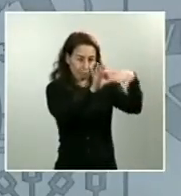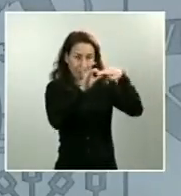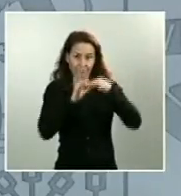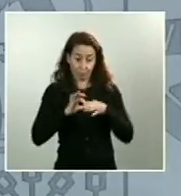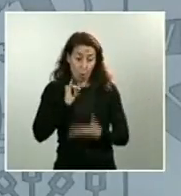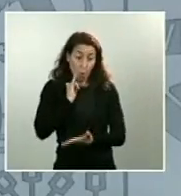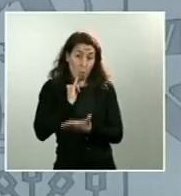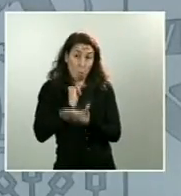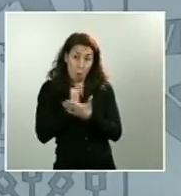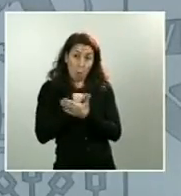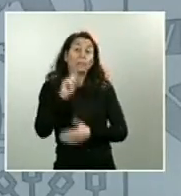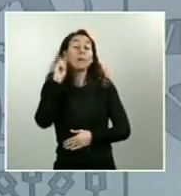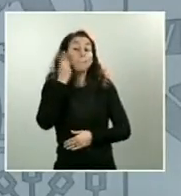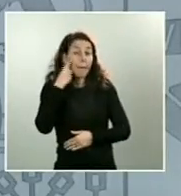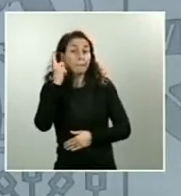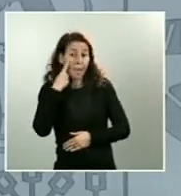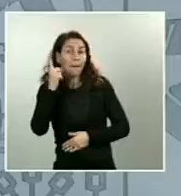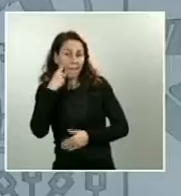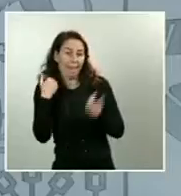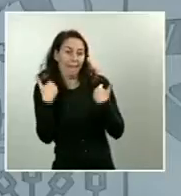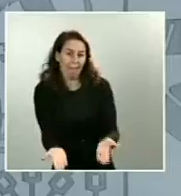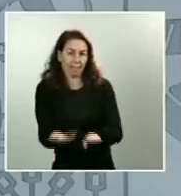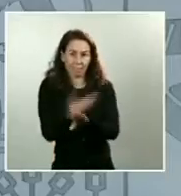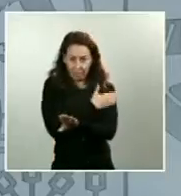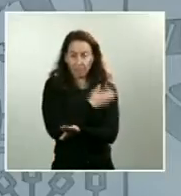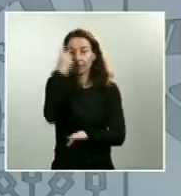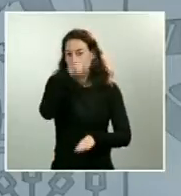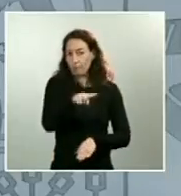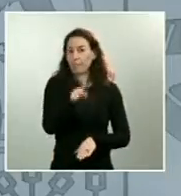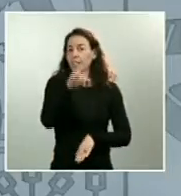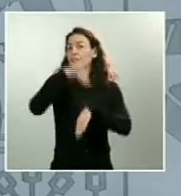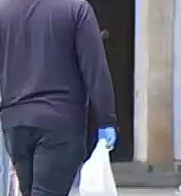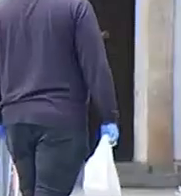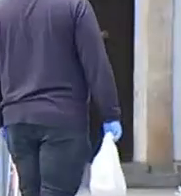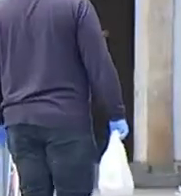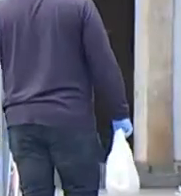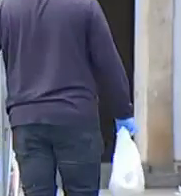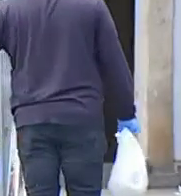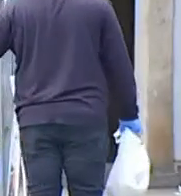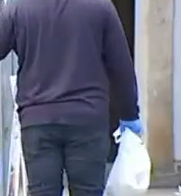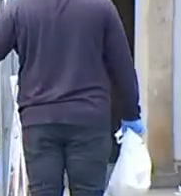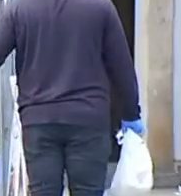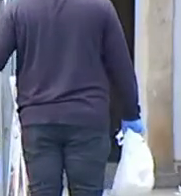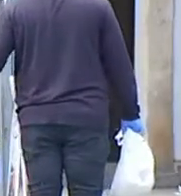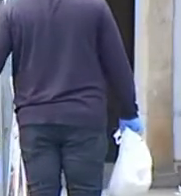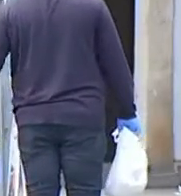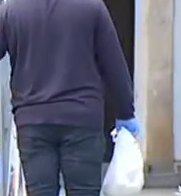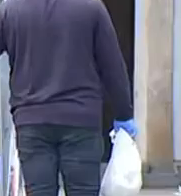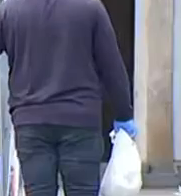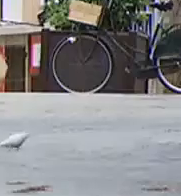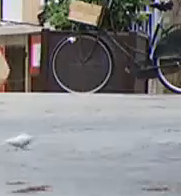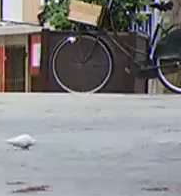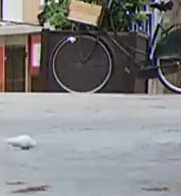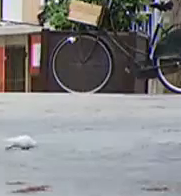de forma més precoz, y además de valorar correctamente esa información, la capacidad diagnóstica aumentada. Respecte a la pròxima etapa, la del